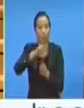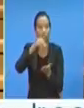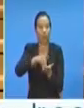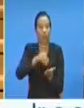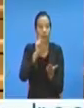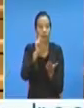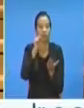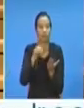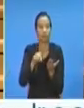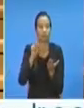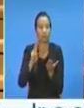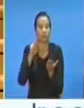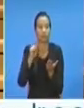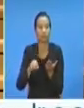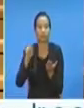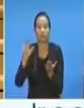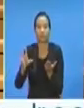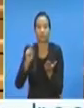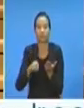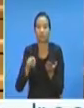1อะไรกด2